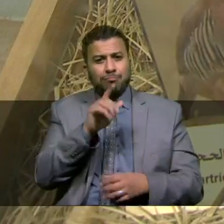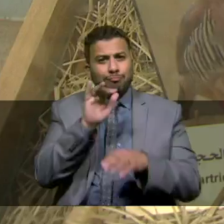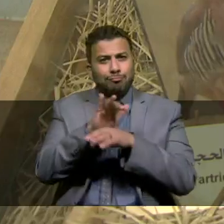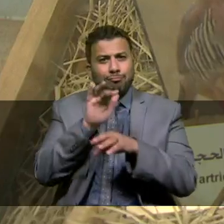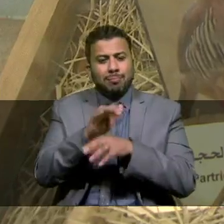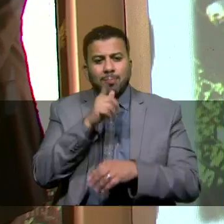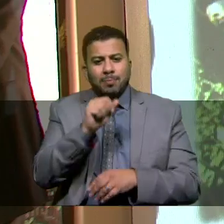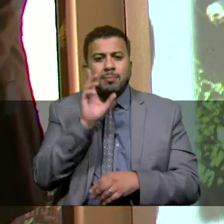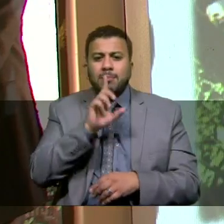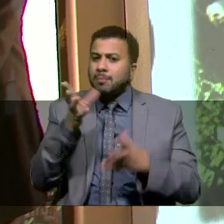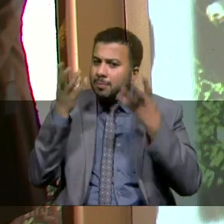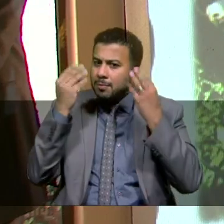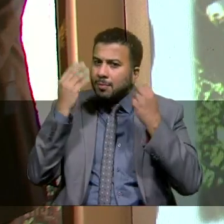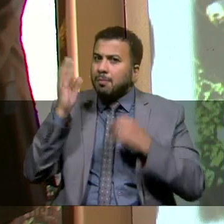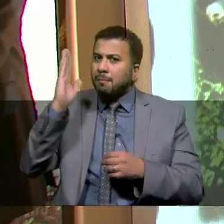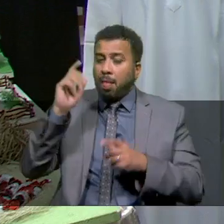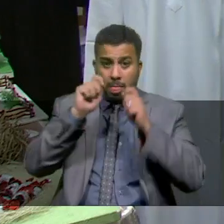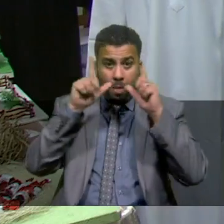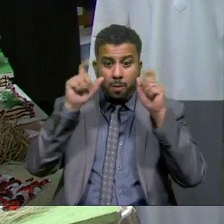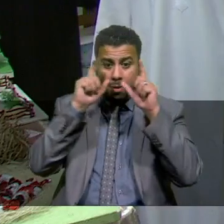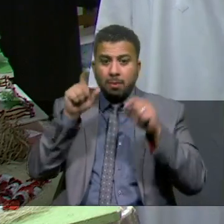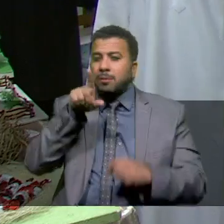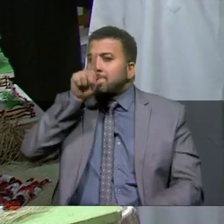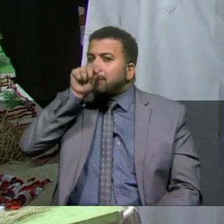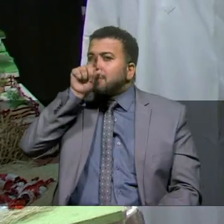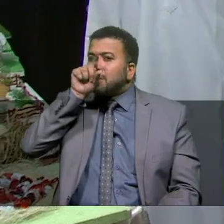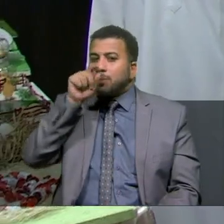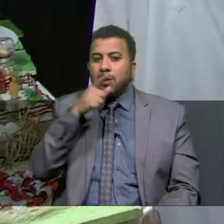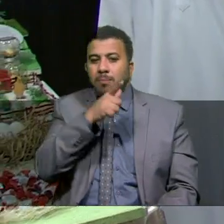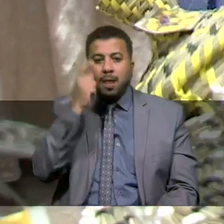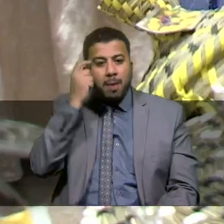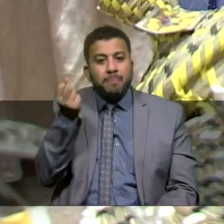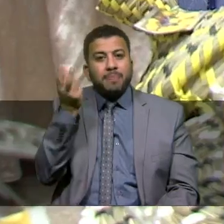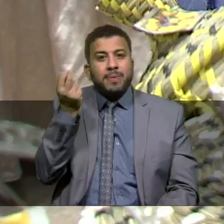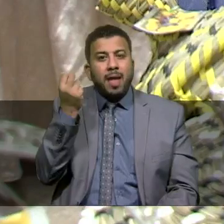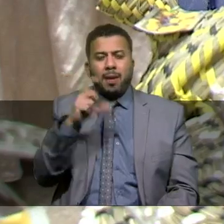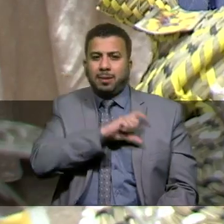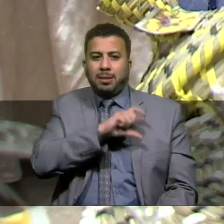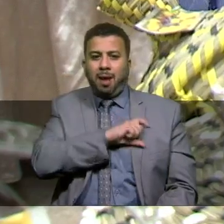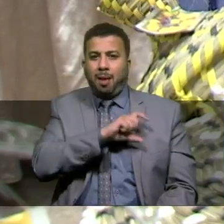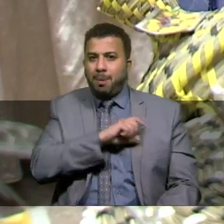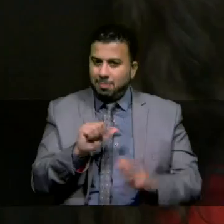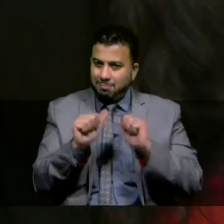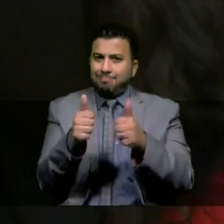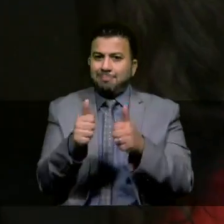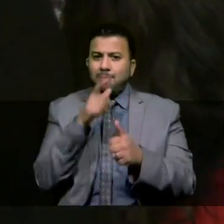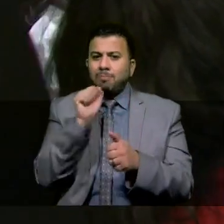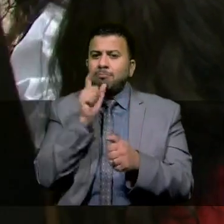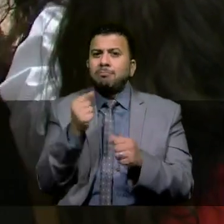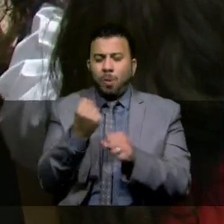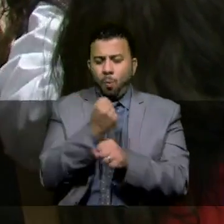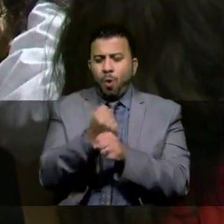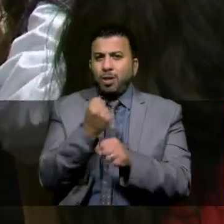تضمنت عروضاً تعريفية وتوعوية حول الدواجن وإبداعات الطلبة المشاركين، بالإضافة إلى